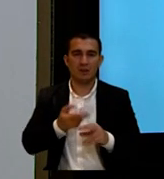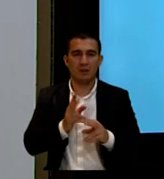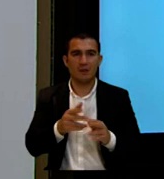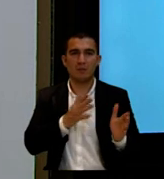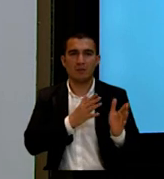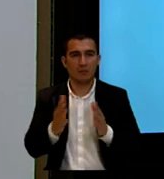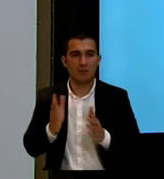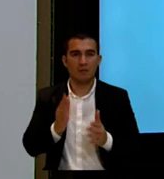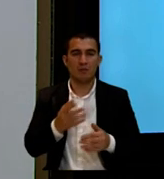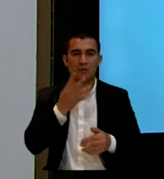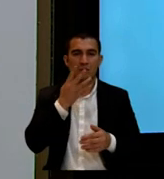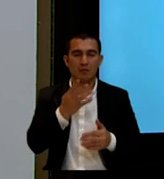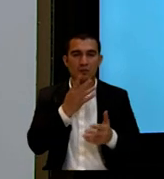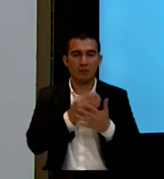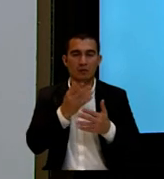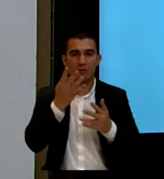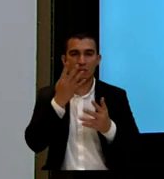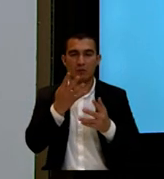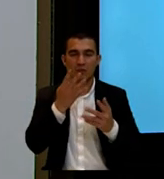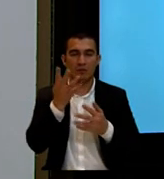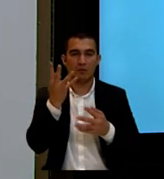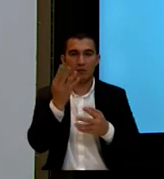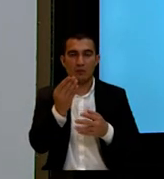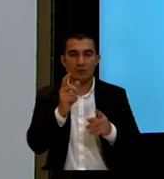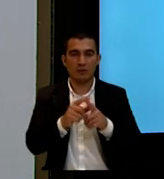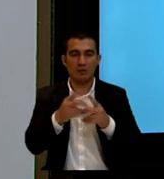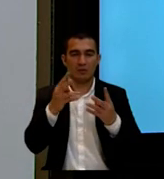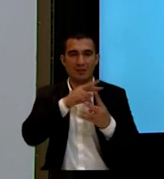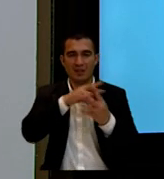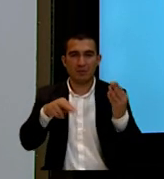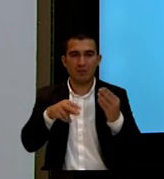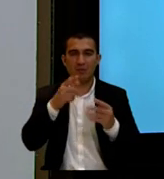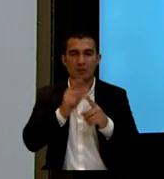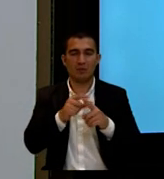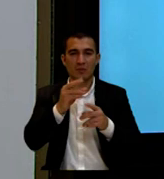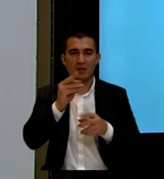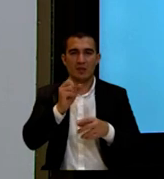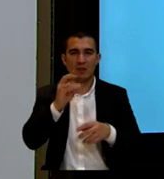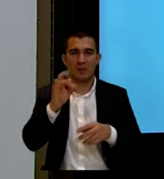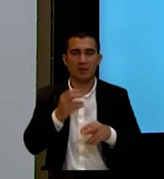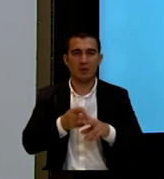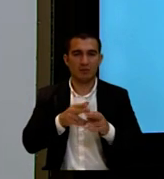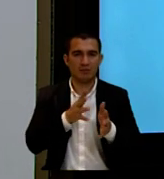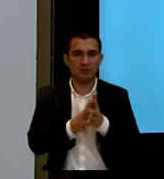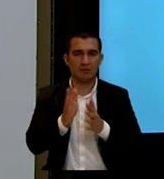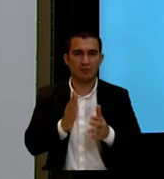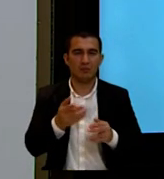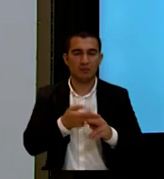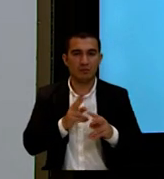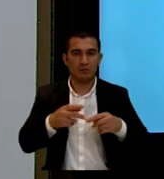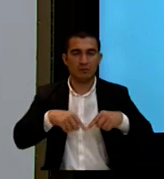So'ngra 4 juft jabra arteriyalar orqali jabraga boradi. Lansetnikdan farq